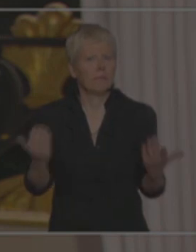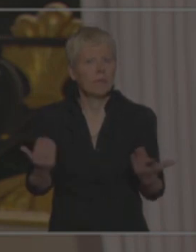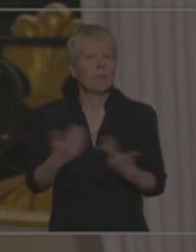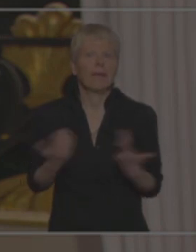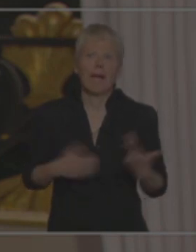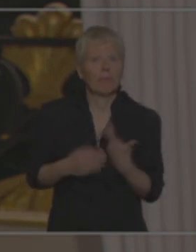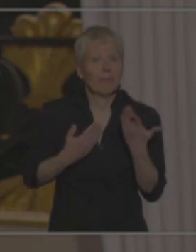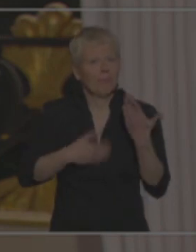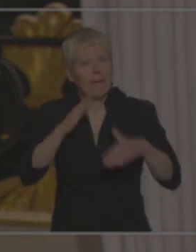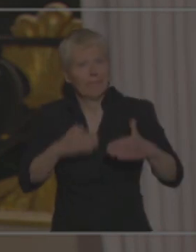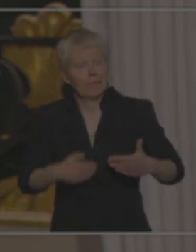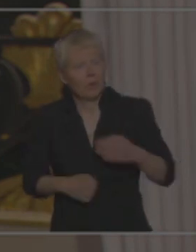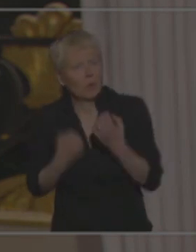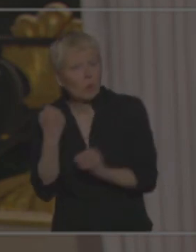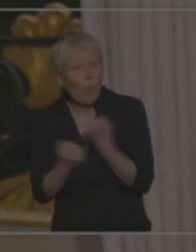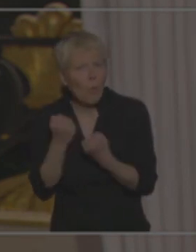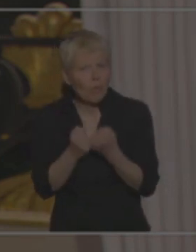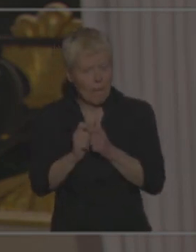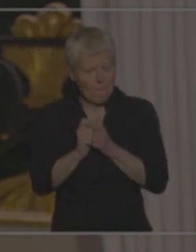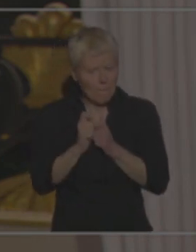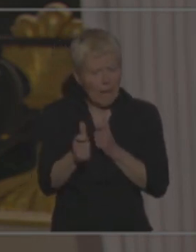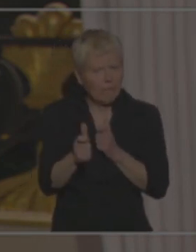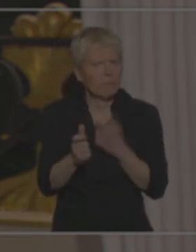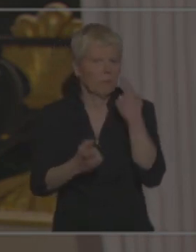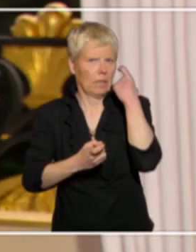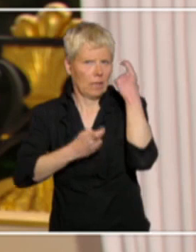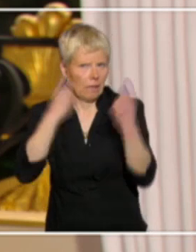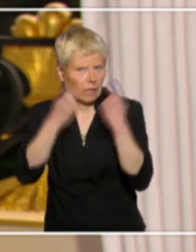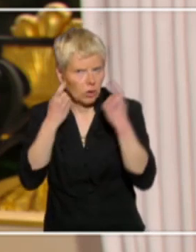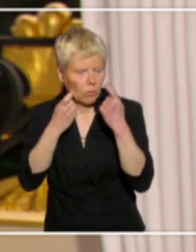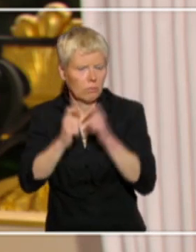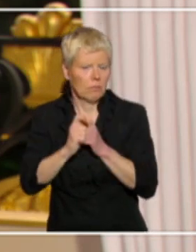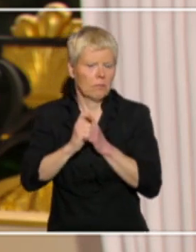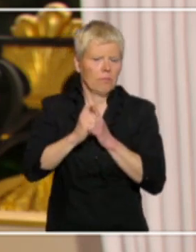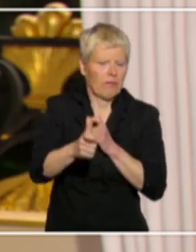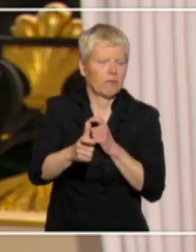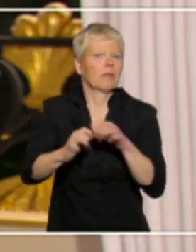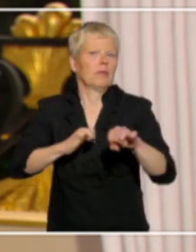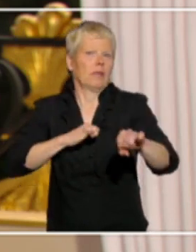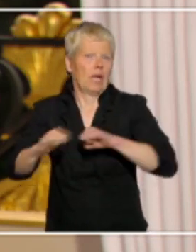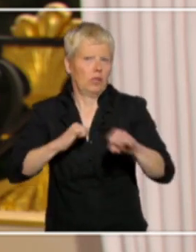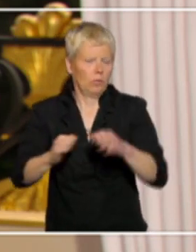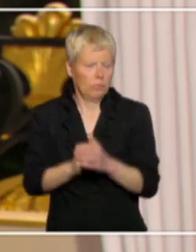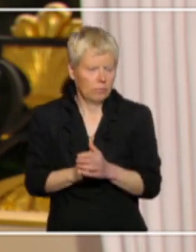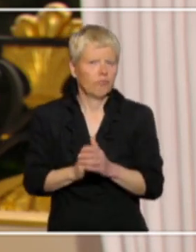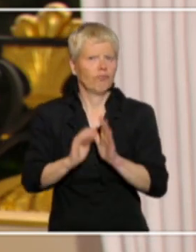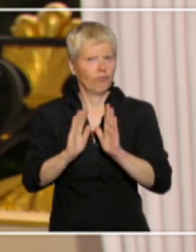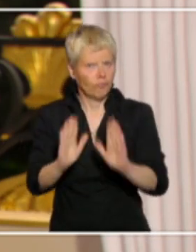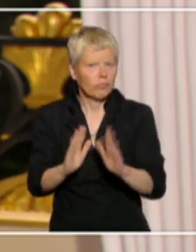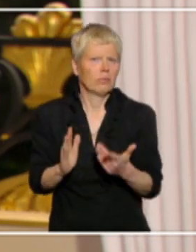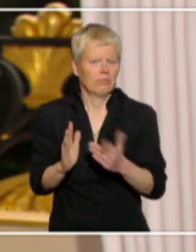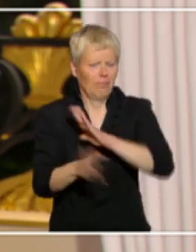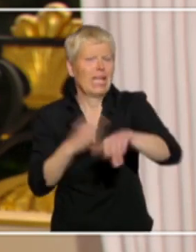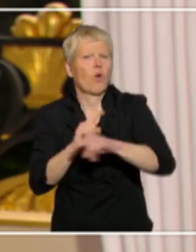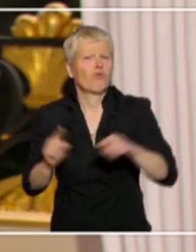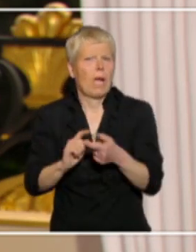de l'épreuve viendra celui de la réflexion puis celui de l'action mais ne les